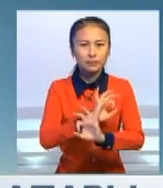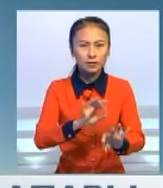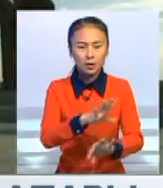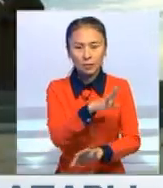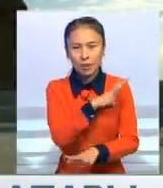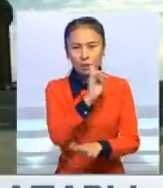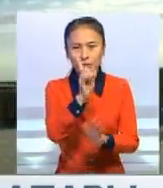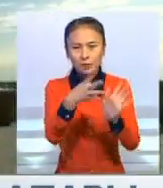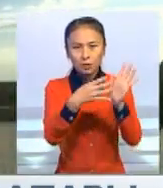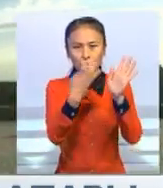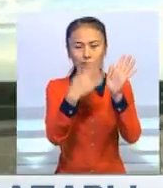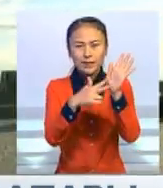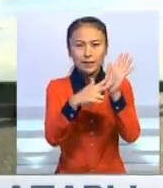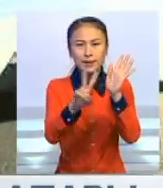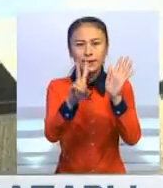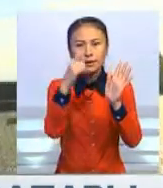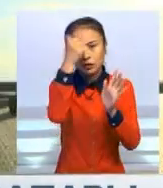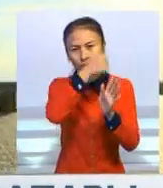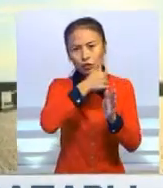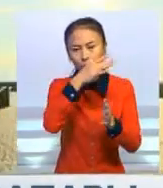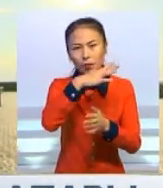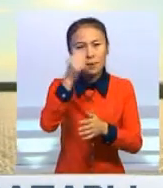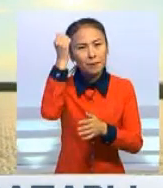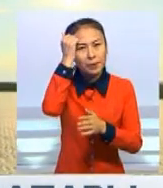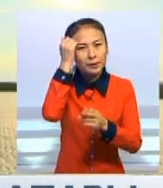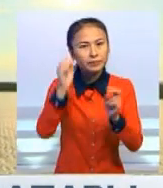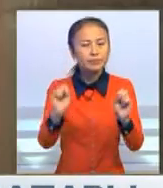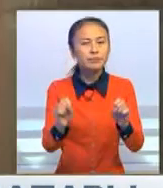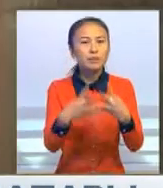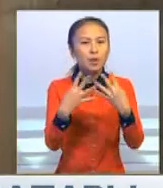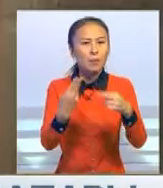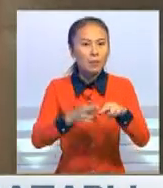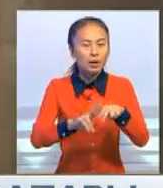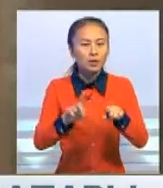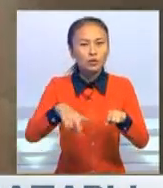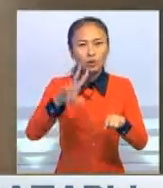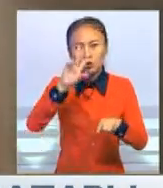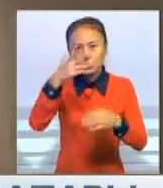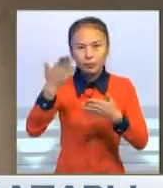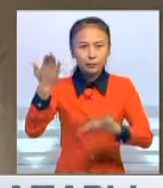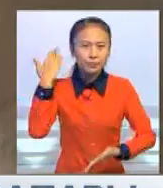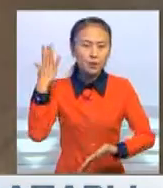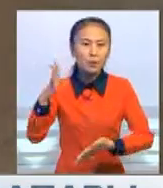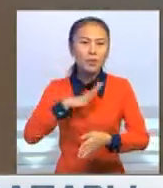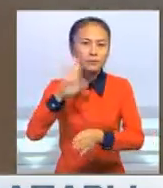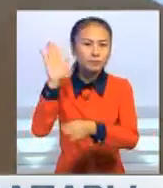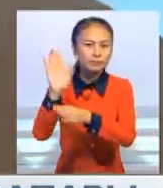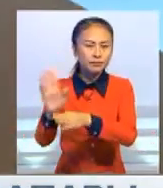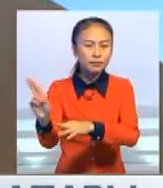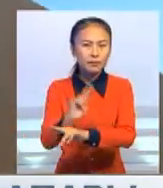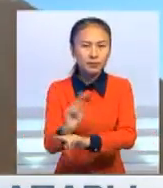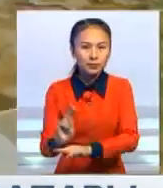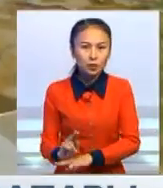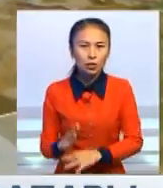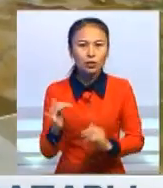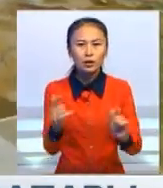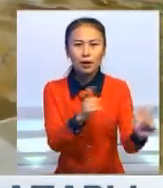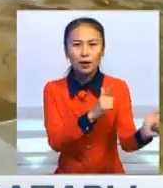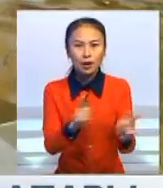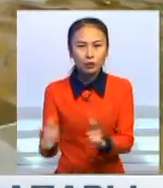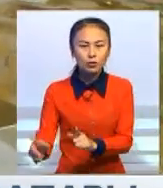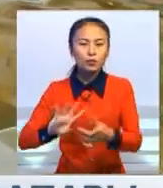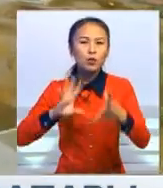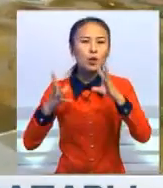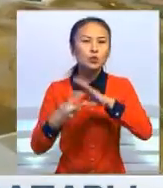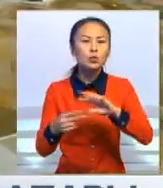өтті. 1980 жылы бой көтерген ескерткіш осыдан 3 жыл бұрын президенттің тапсырмасымен күрделі жөндеуден өткен еді. Кешенде